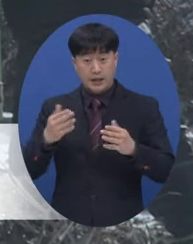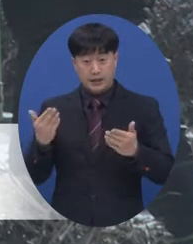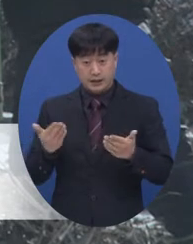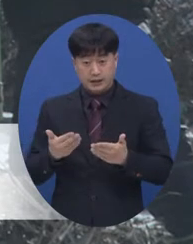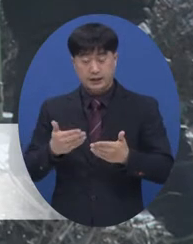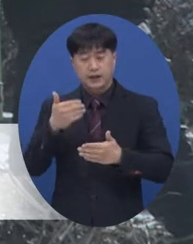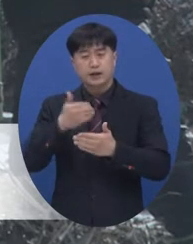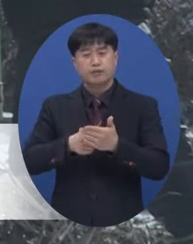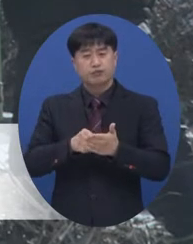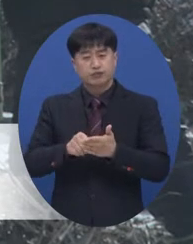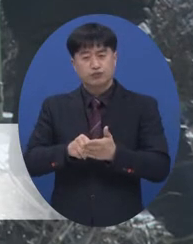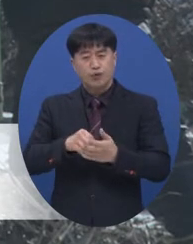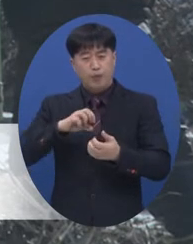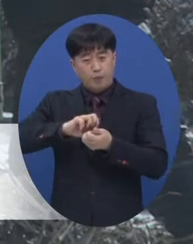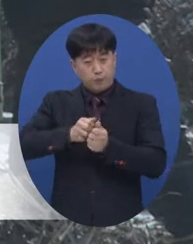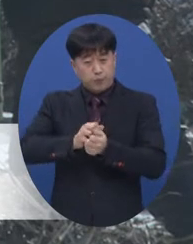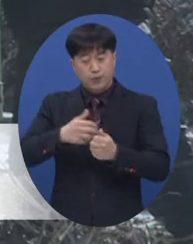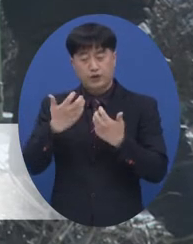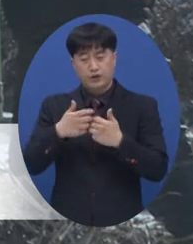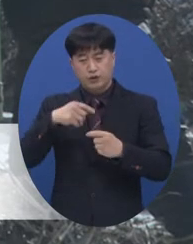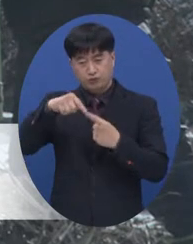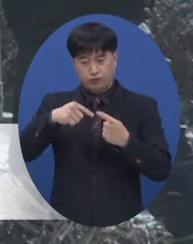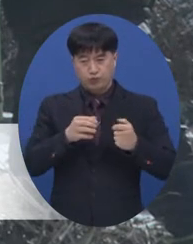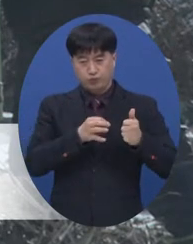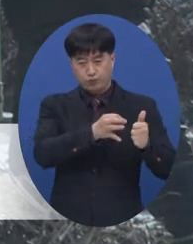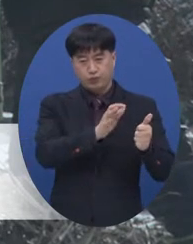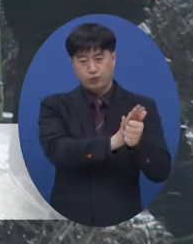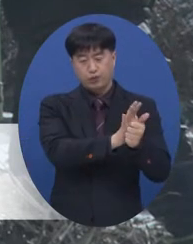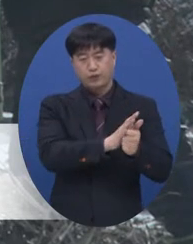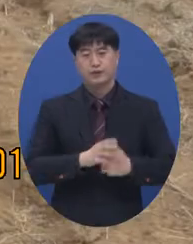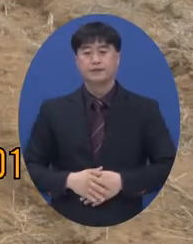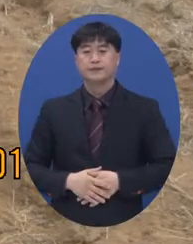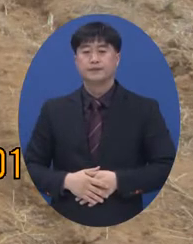지원합니다 구형 술 기자가 현장 취재했습니다